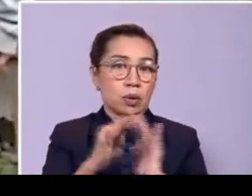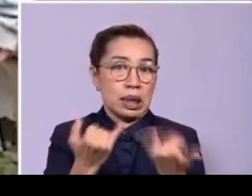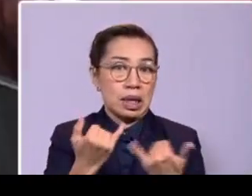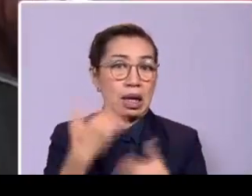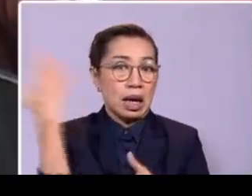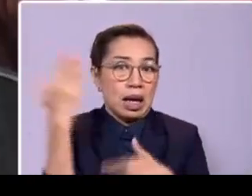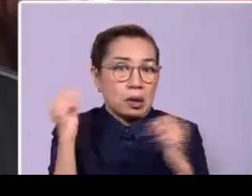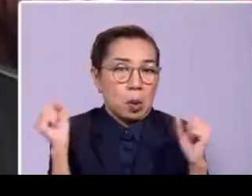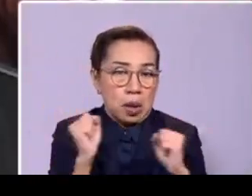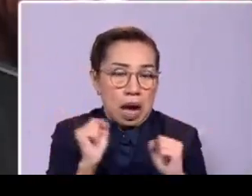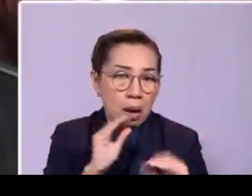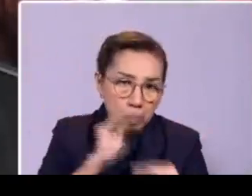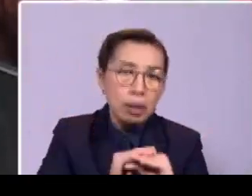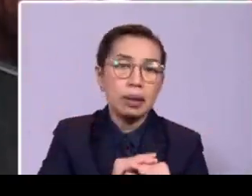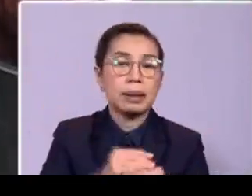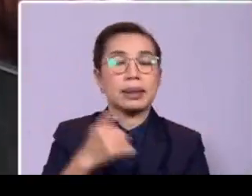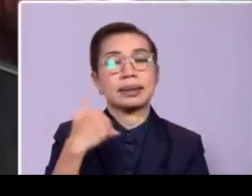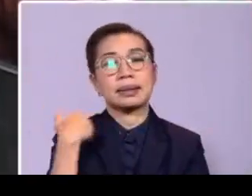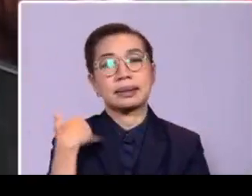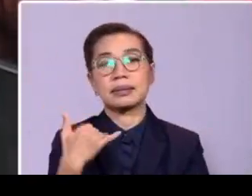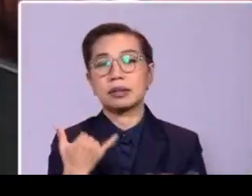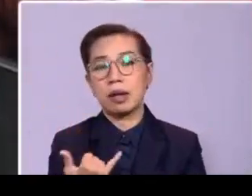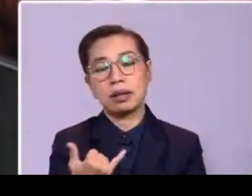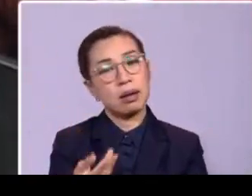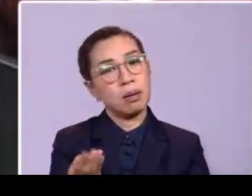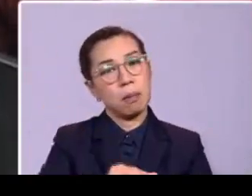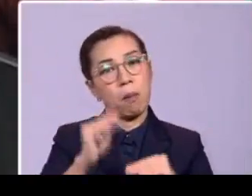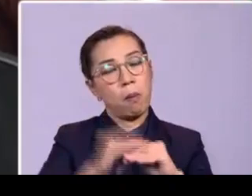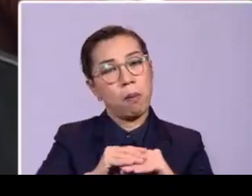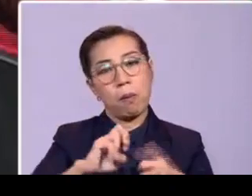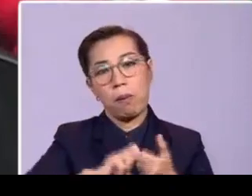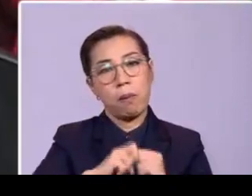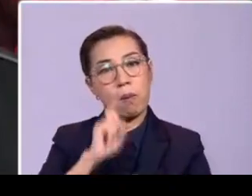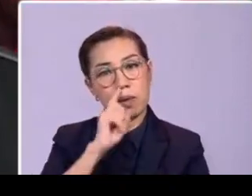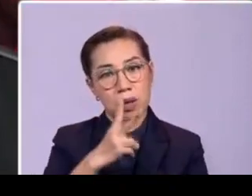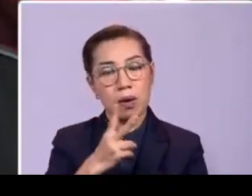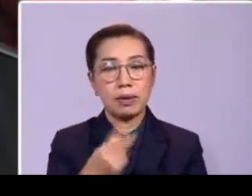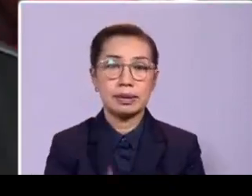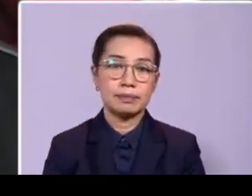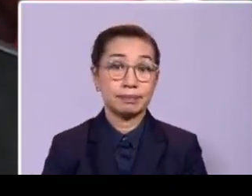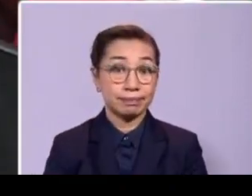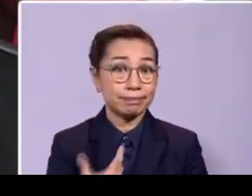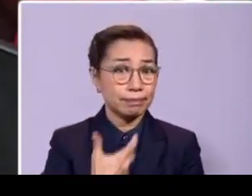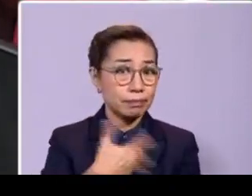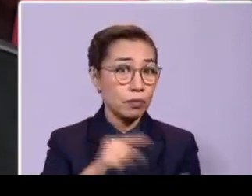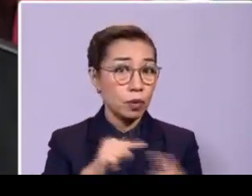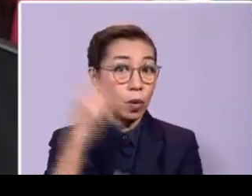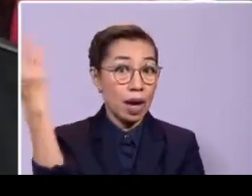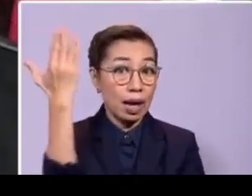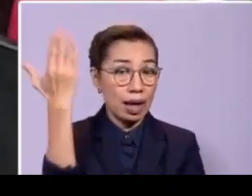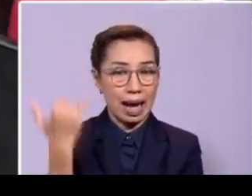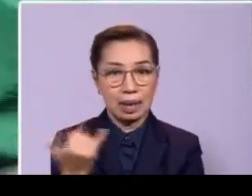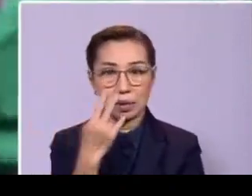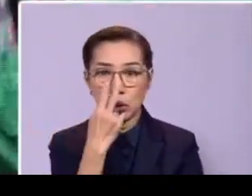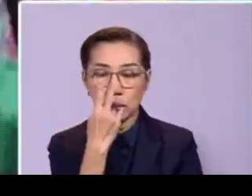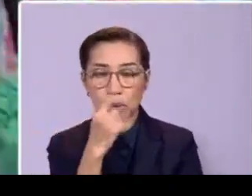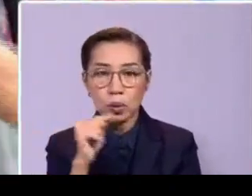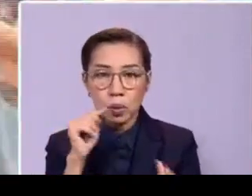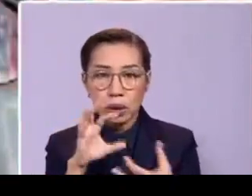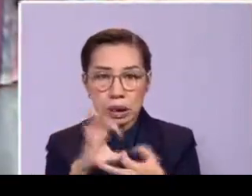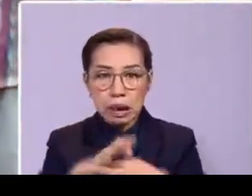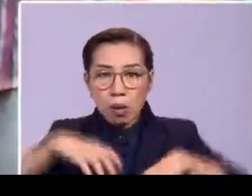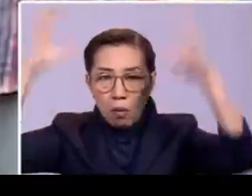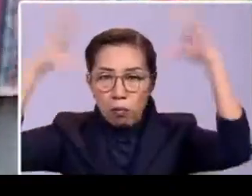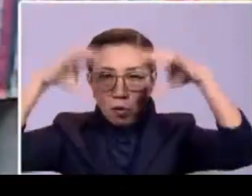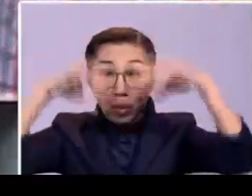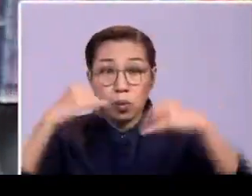หนาวซ้ำเติมลงไปอีกเรียกว่าเจอ2เด้งเลยค่ะ โอ้ถ้างั้นพูดถึงเรื่องของสภาพอากาศนะเดี๋ยวเราจะไปดูคาดการณ์เรื่องของปริมาณฝ